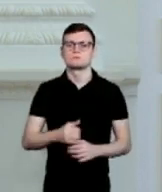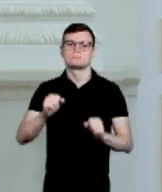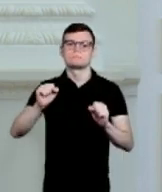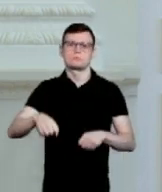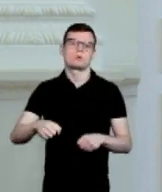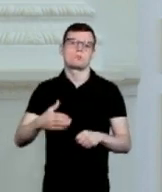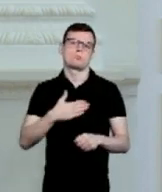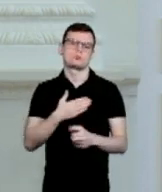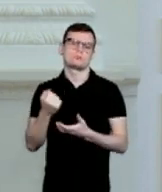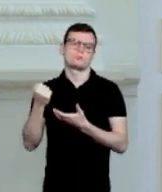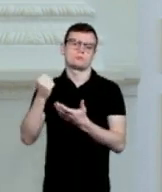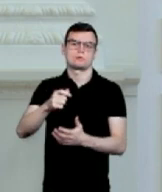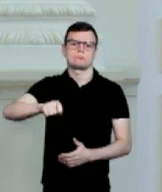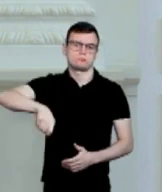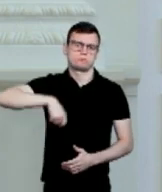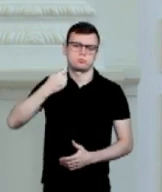mūsų biudžetui